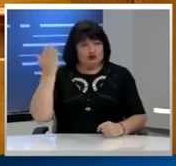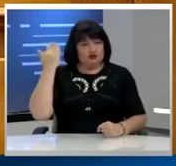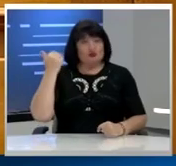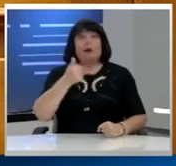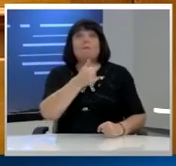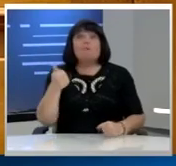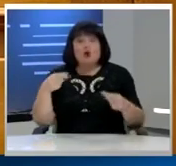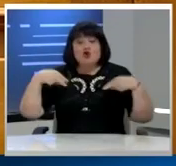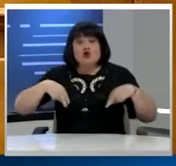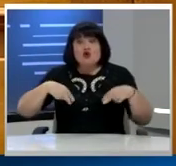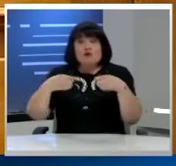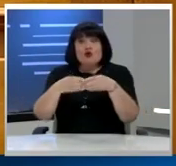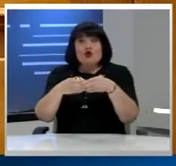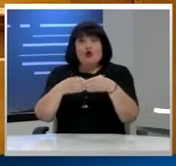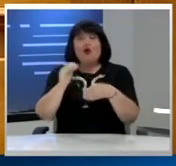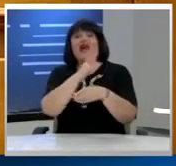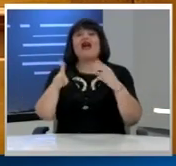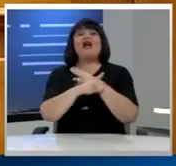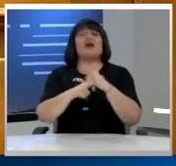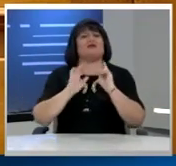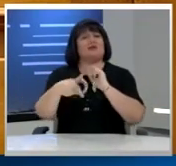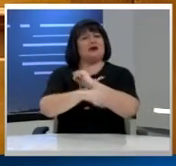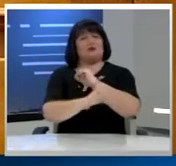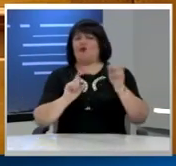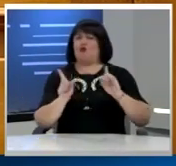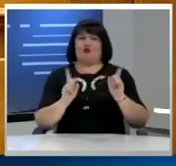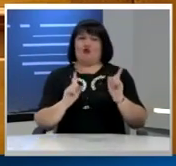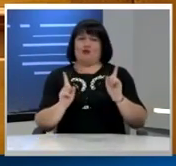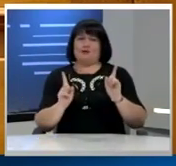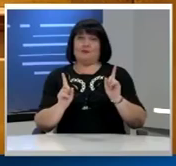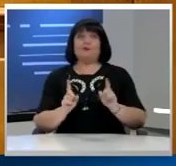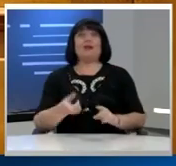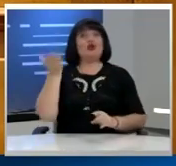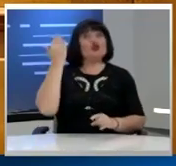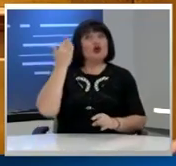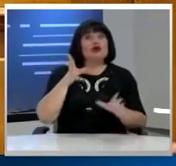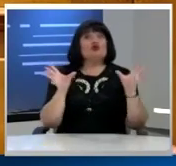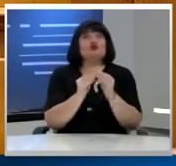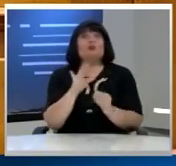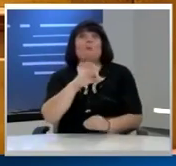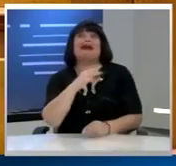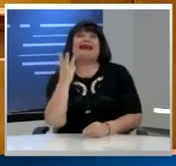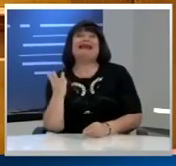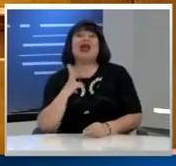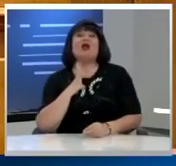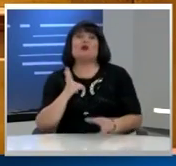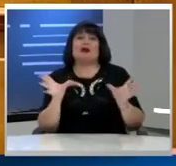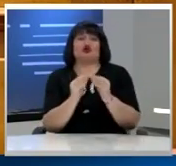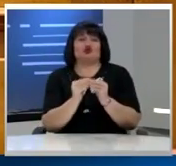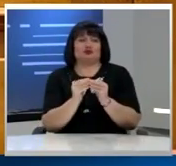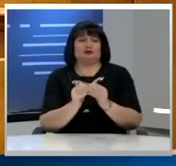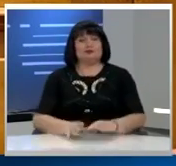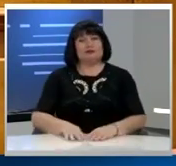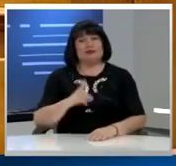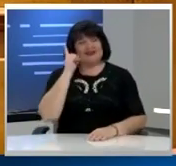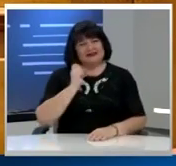μόνο στον Υπουργό, όχι σαν αναπληρωτή υφυπουργό, γενικούς γραμματής κτλ., υπηρετούσαν συνολικά 53 άτομα. Ξέρετε